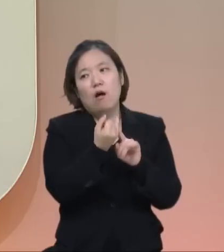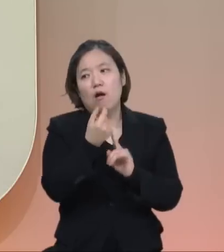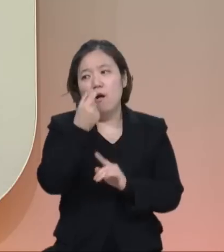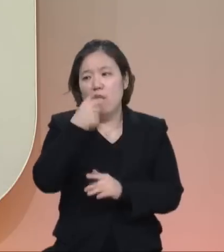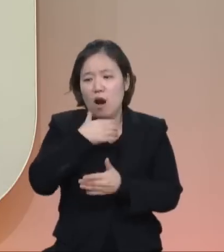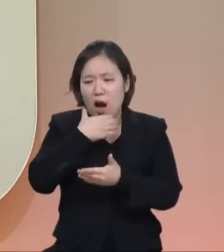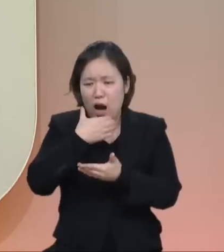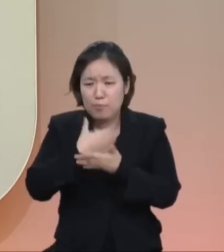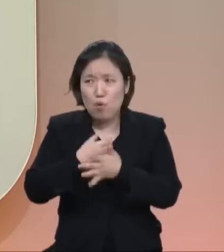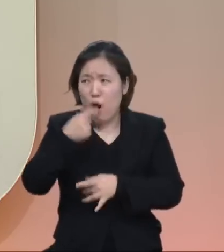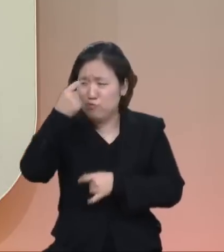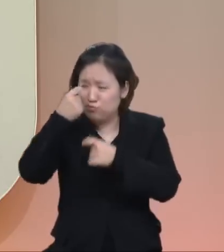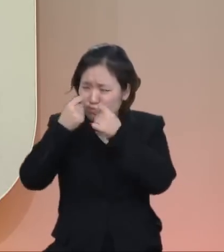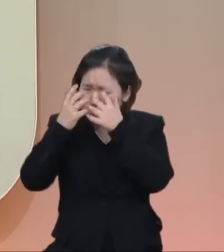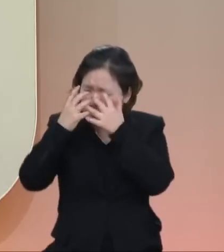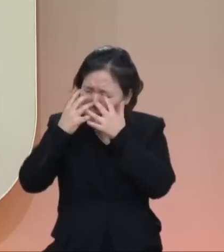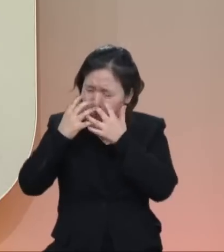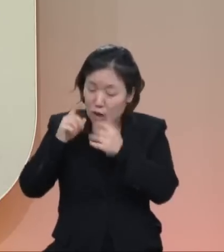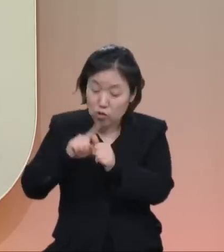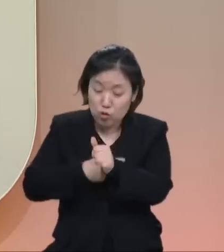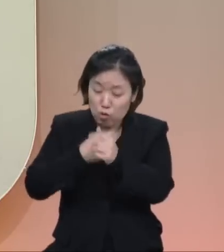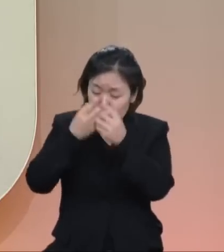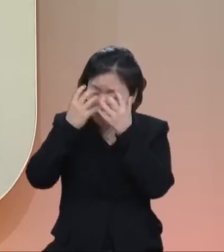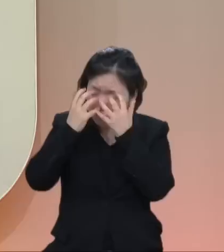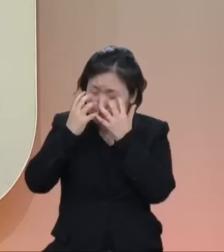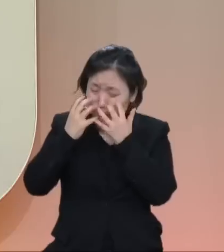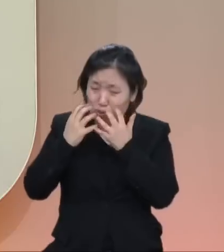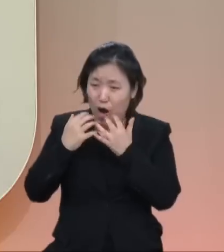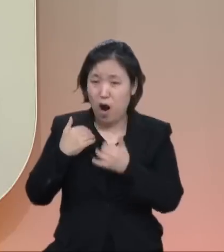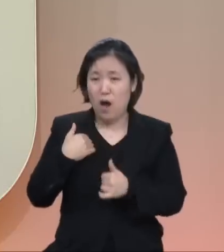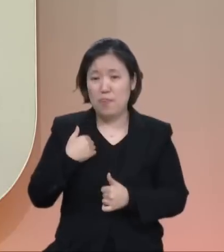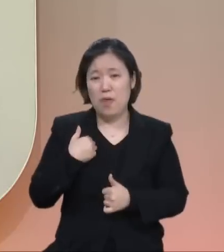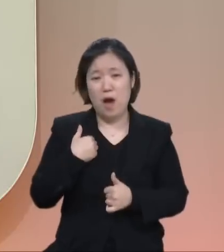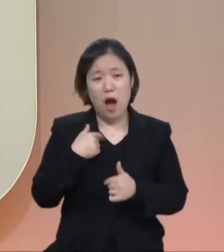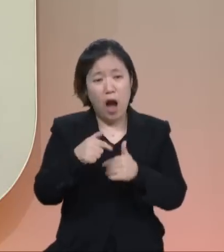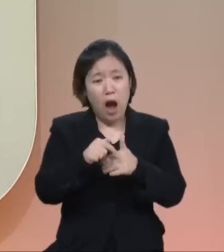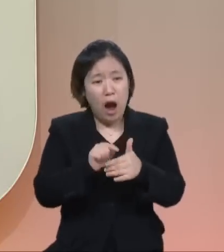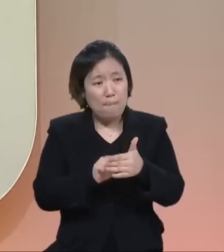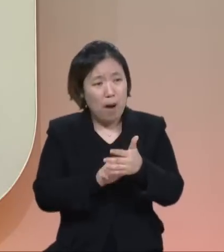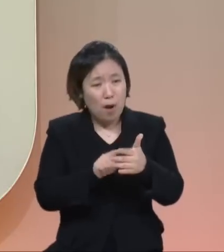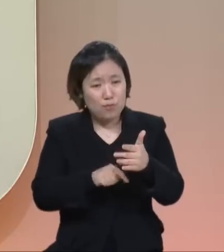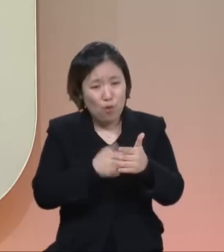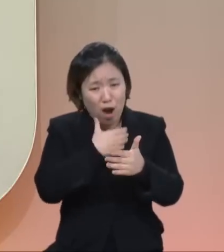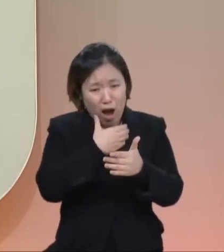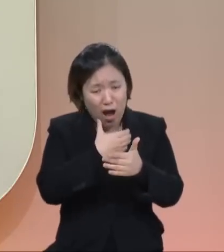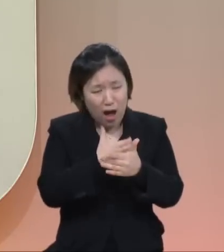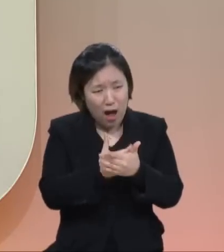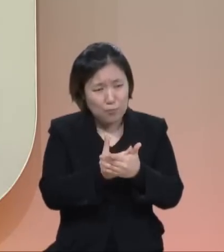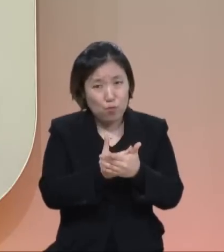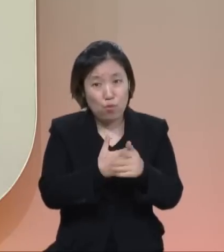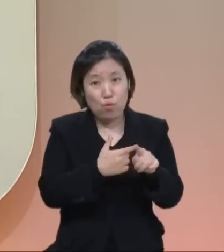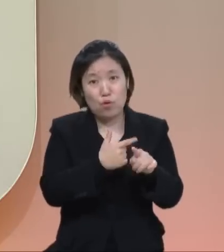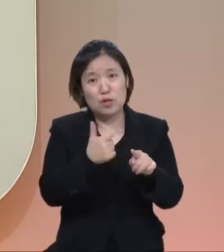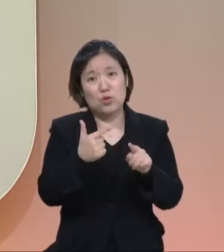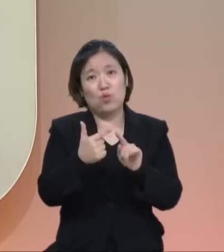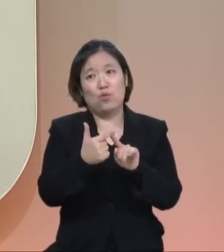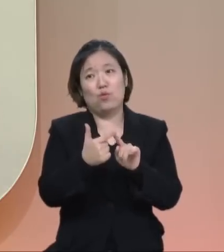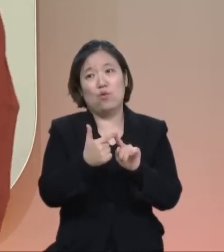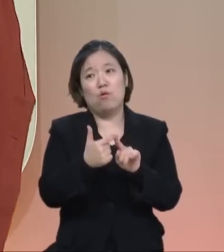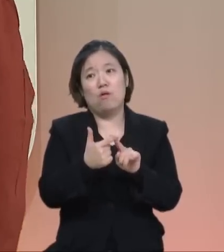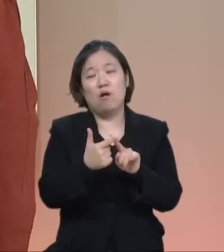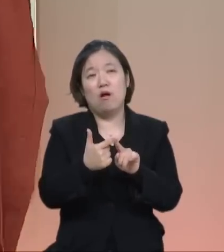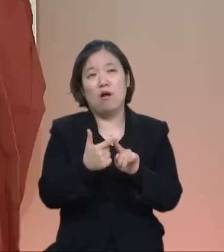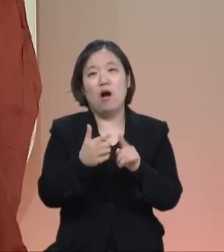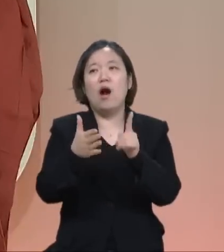눈물이 흘러내리더래요 가슴이 너무나 그 감동 그 감격의 겨워 가지고 아